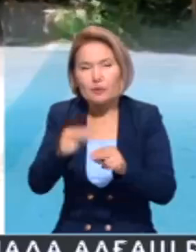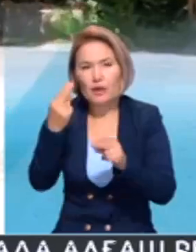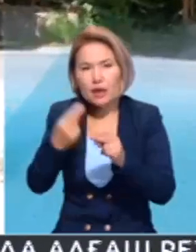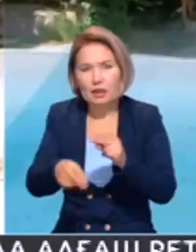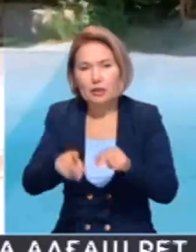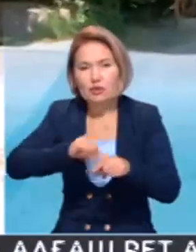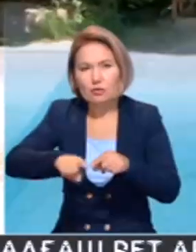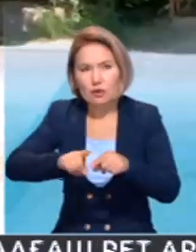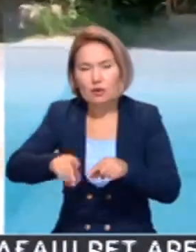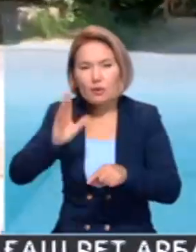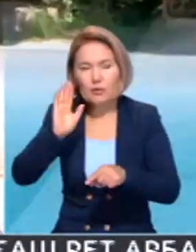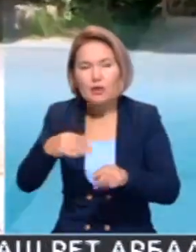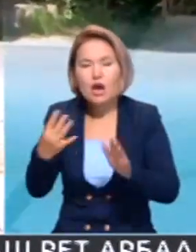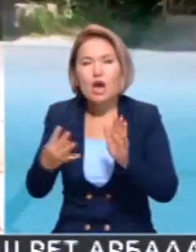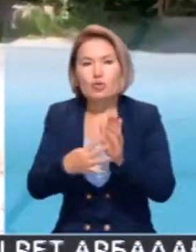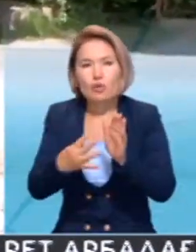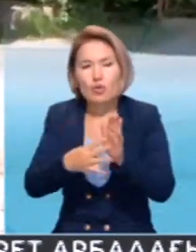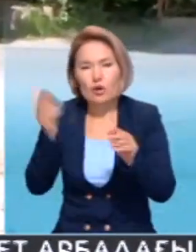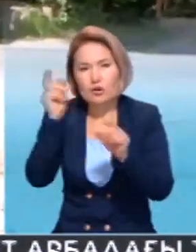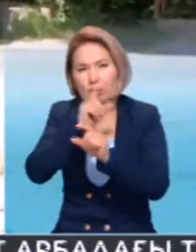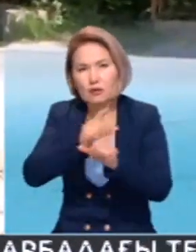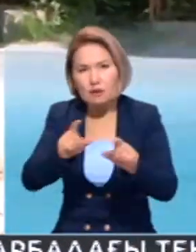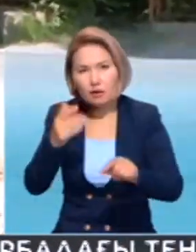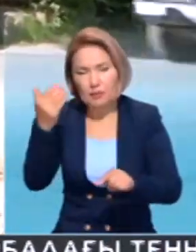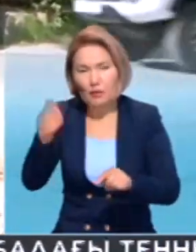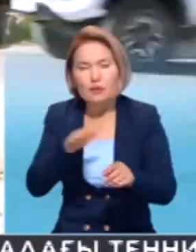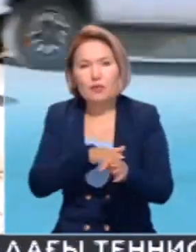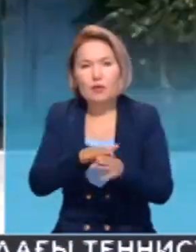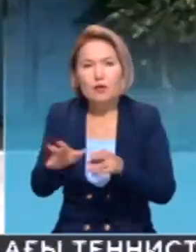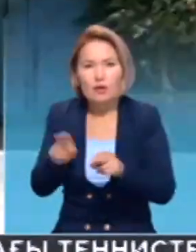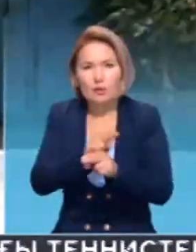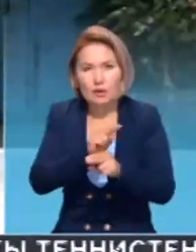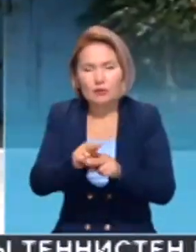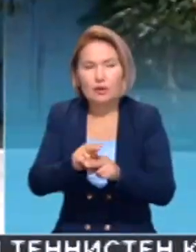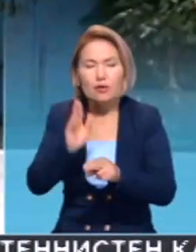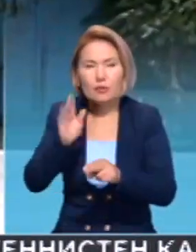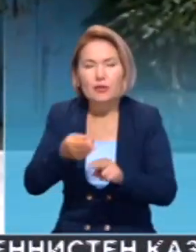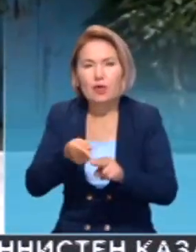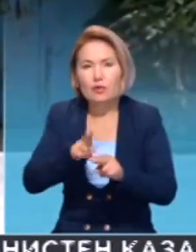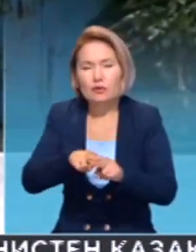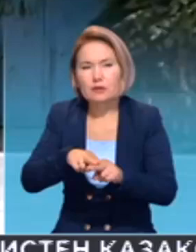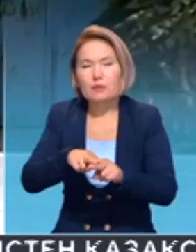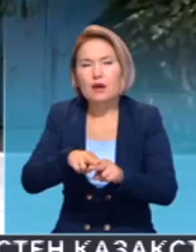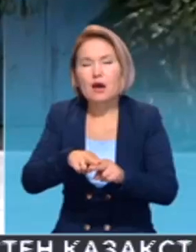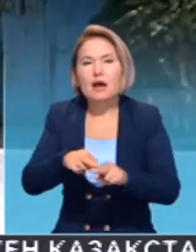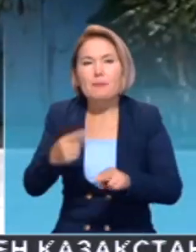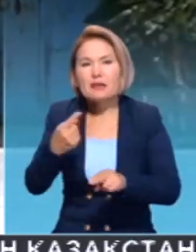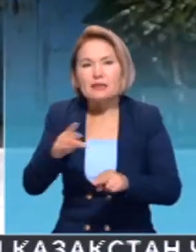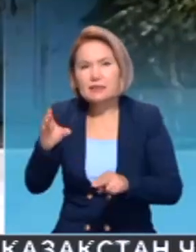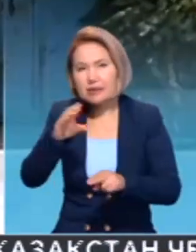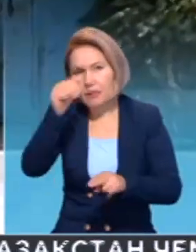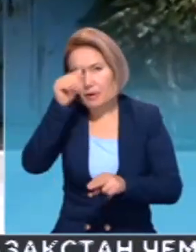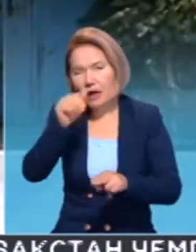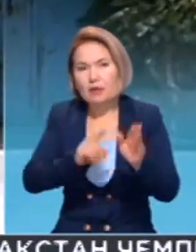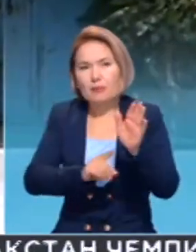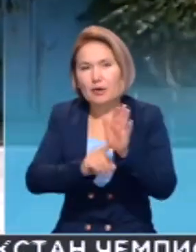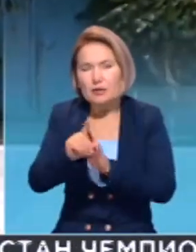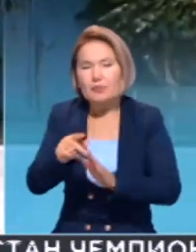үстінде, сонымен қатар 9 білім беру нысанында күрделі жөндеулер. Алдымыздағы оқу жылына 3 ауысымды